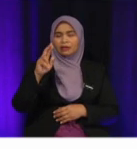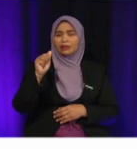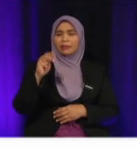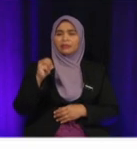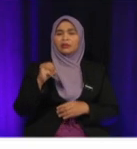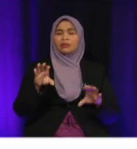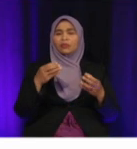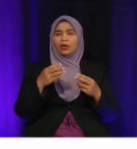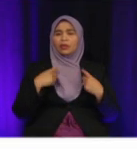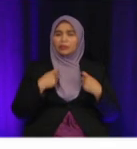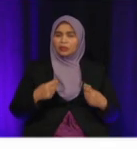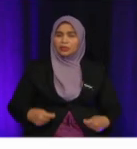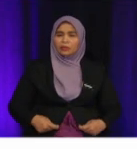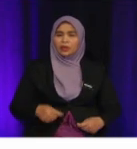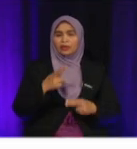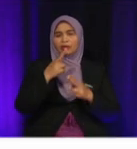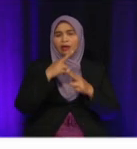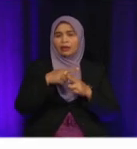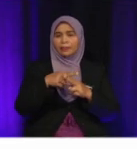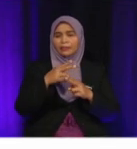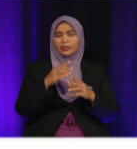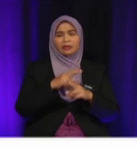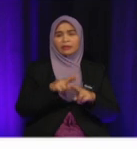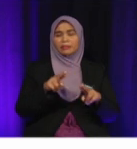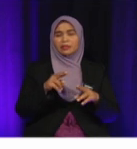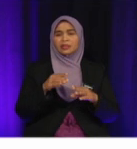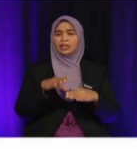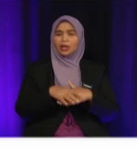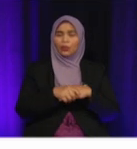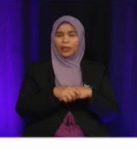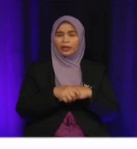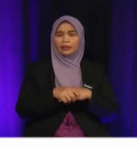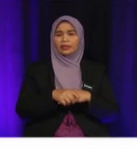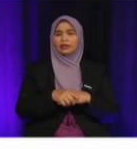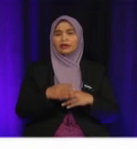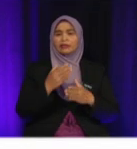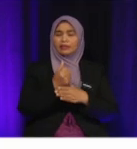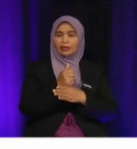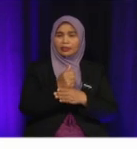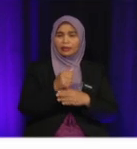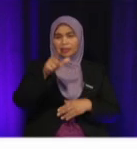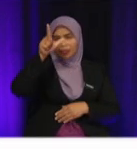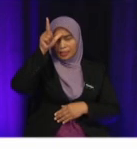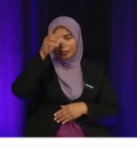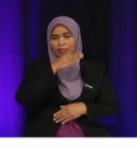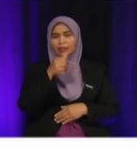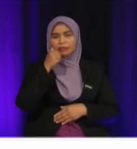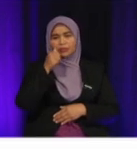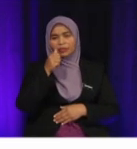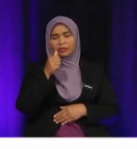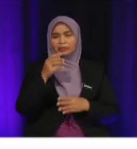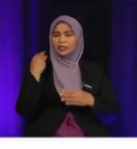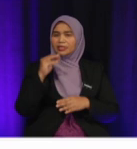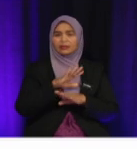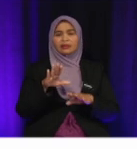haram tanpa nikah yang sah. Ya, antara lelaki dan juga perempuan. Maknanya dia orang tak kahwin lah. Ya, tidak kahwin